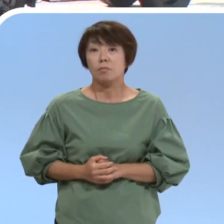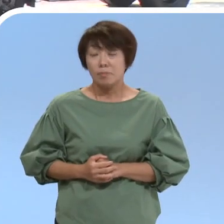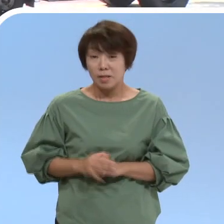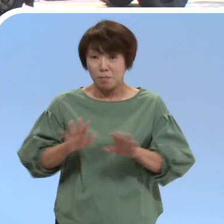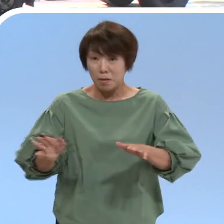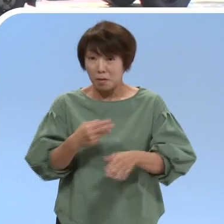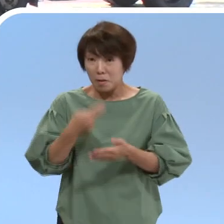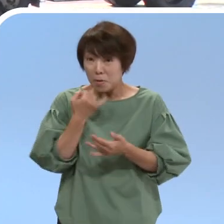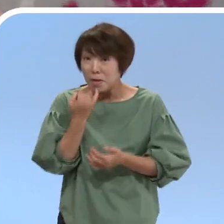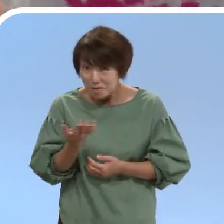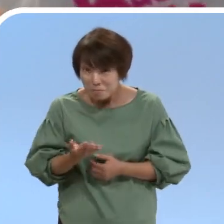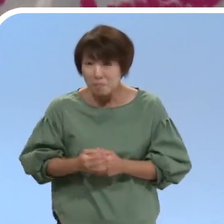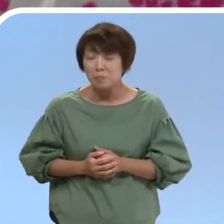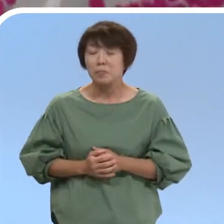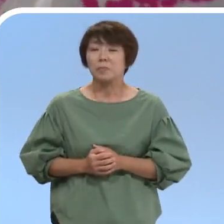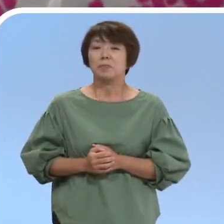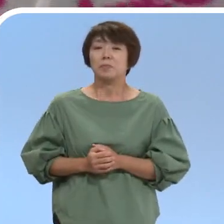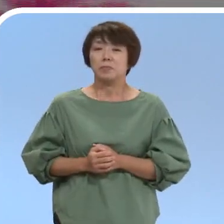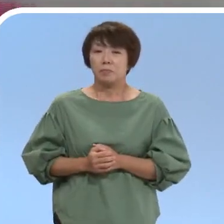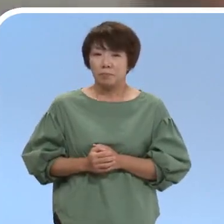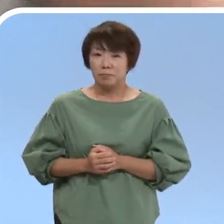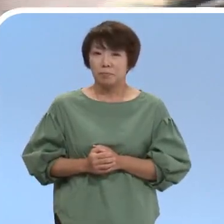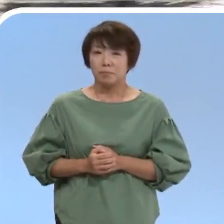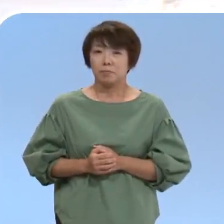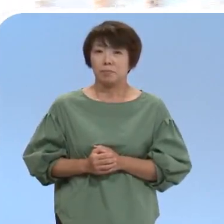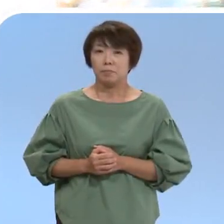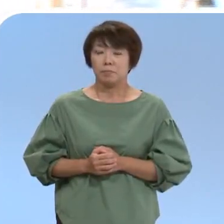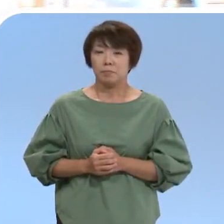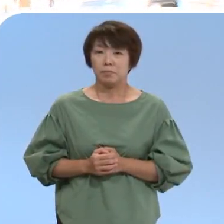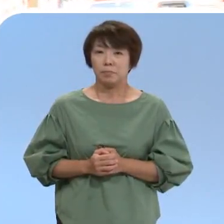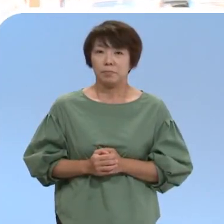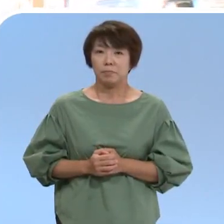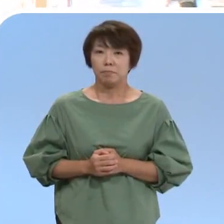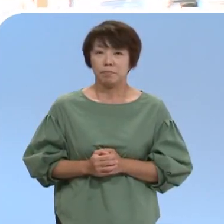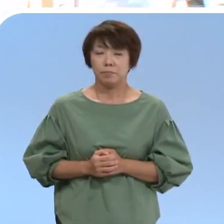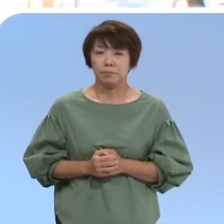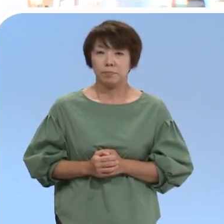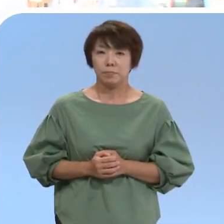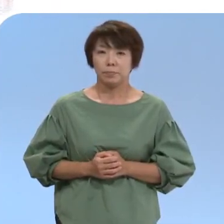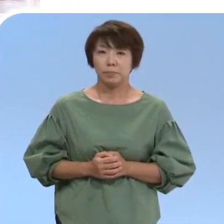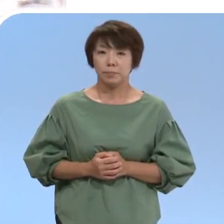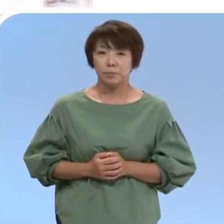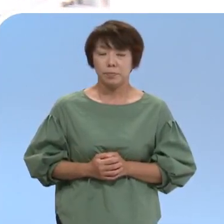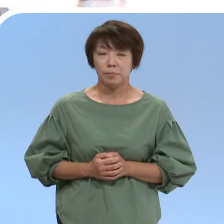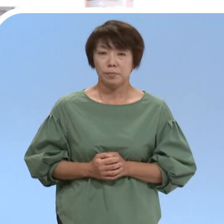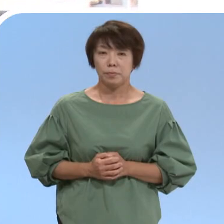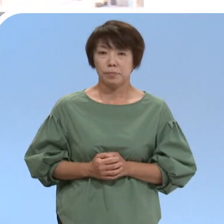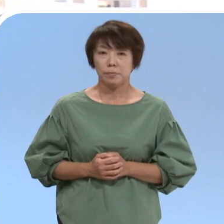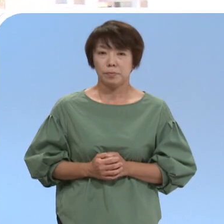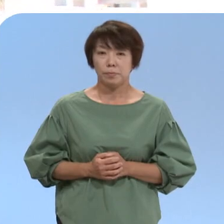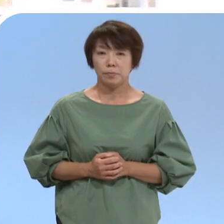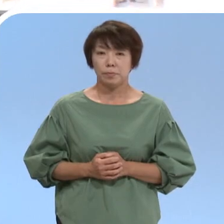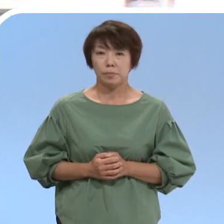いただいてもいいですか。 はい、 釜揚げの 釜揚げシラスですね。 いただきます。